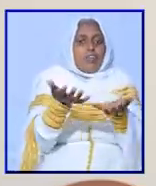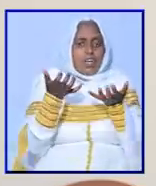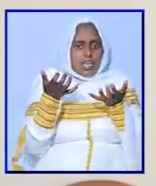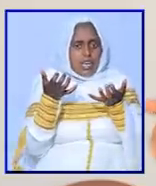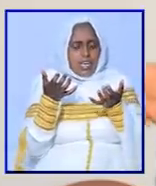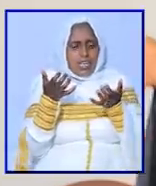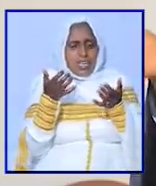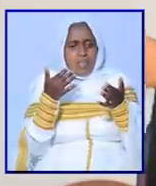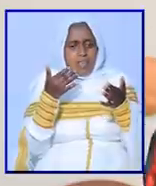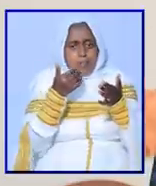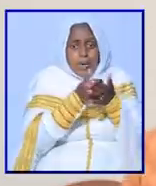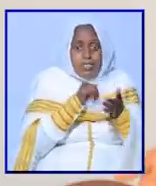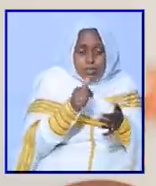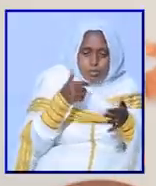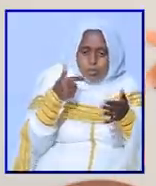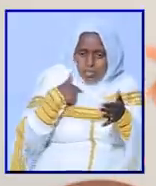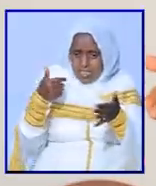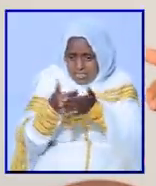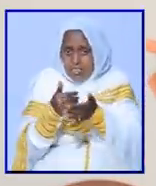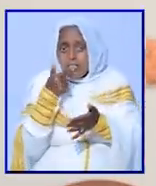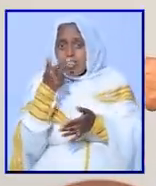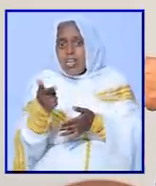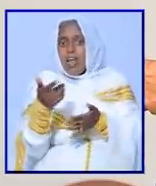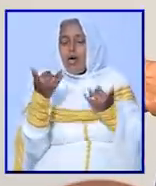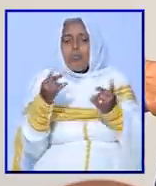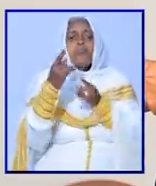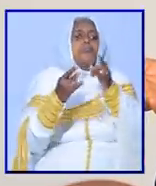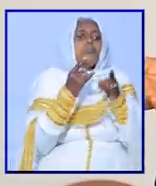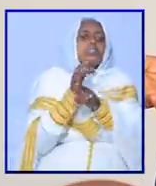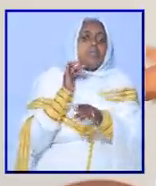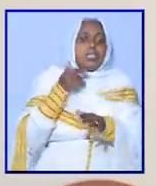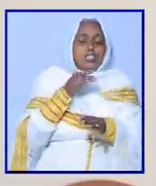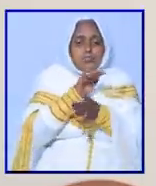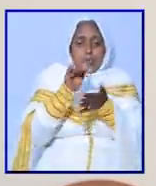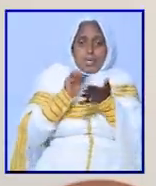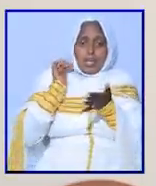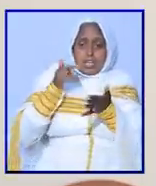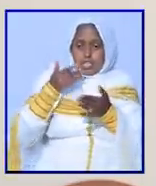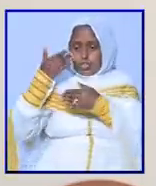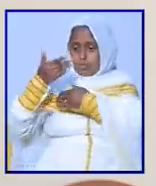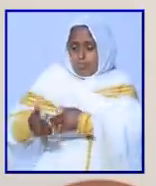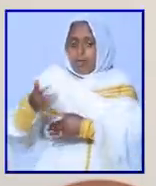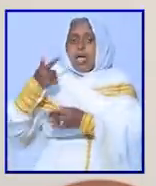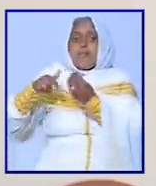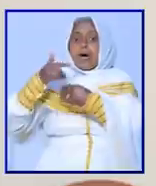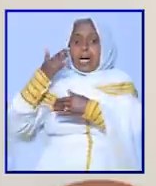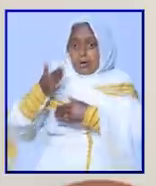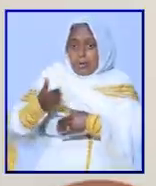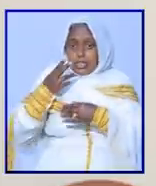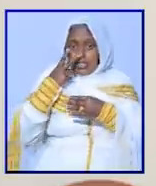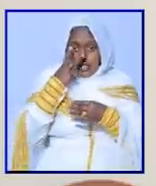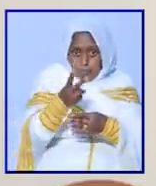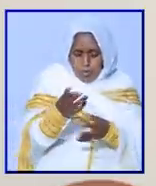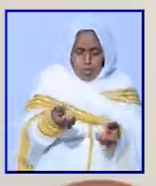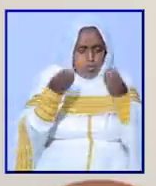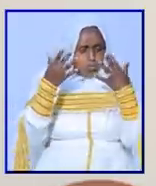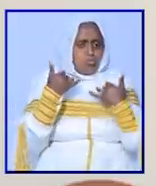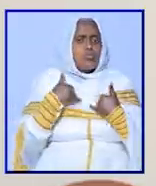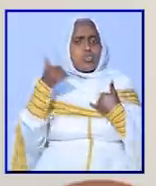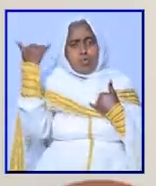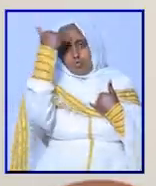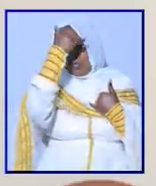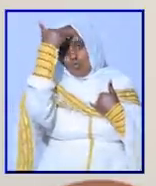ማይጠጋውን ሊጠጋ ይፈልጋል ማስጠጋውን አስጠጋኝ ይላል። ያን በዘመናችንም በመካከላችን በሰፈራችን